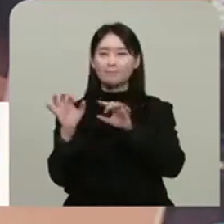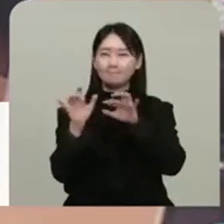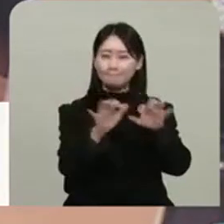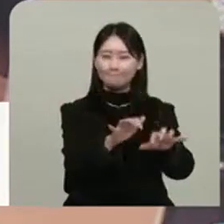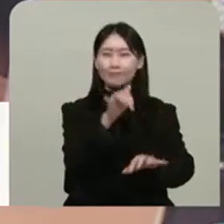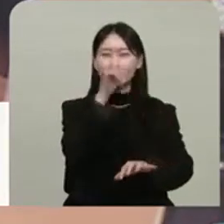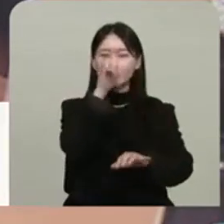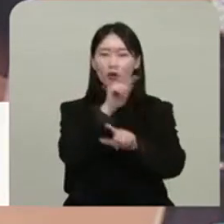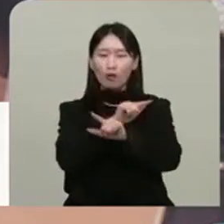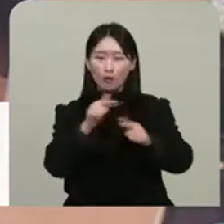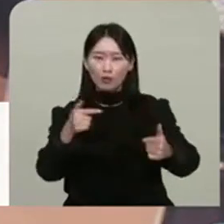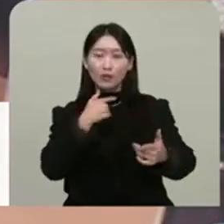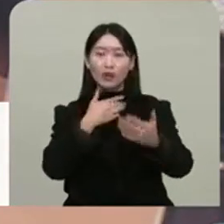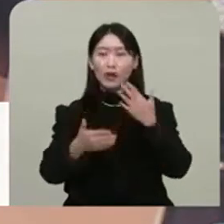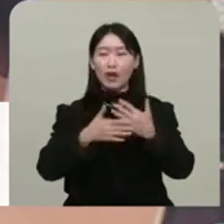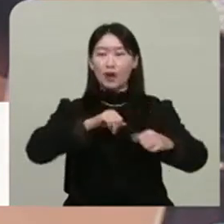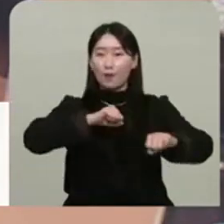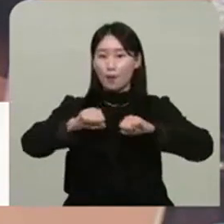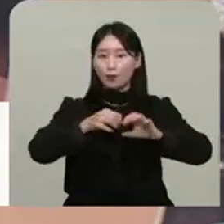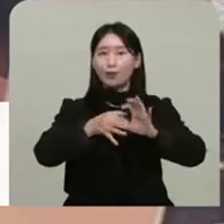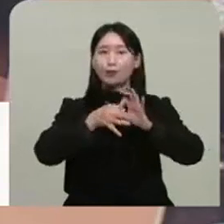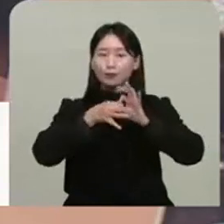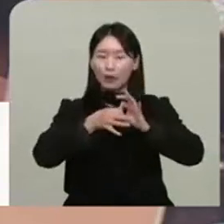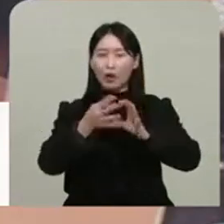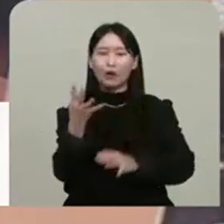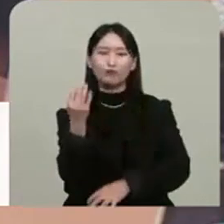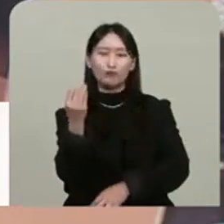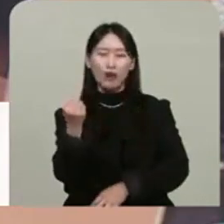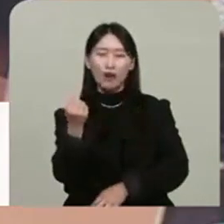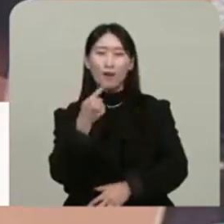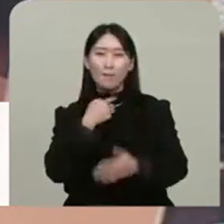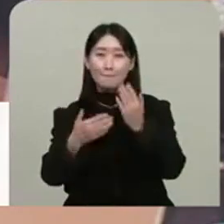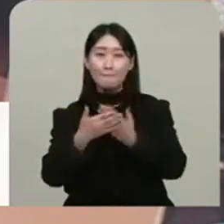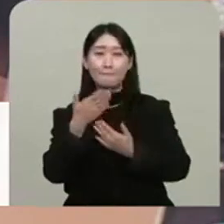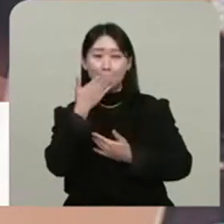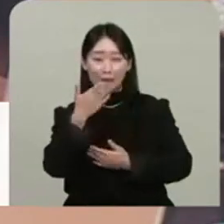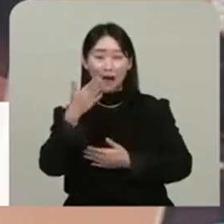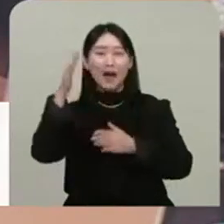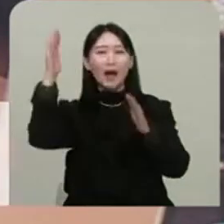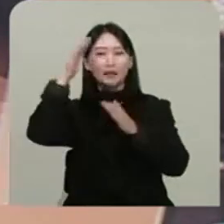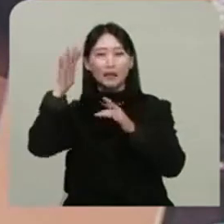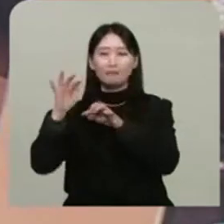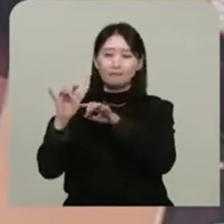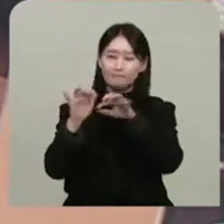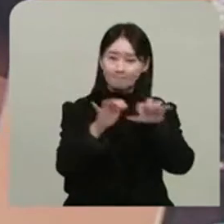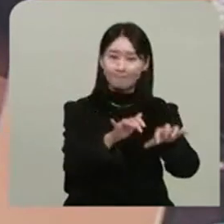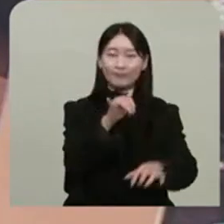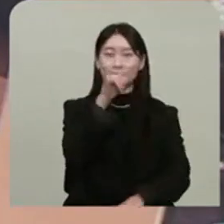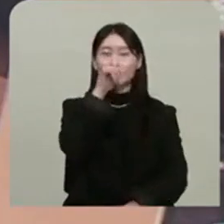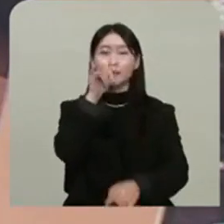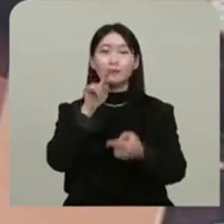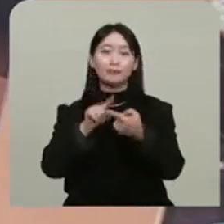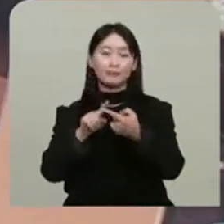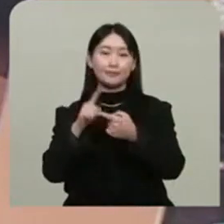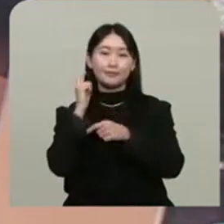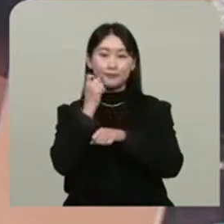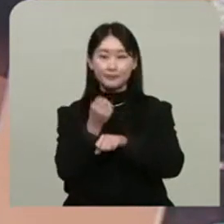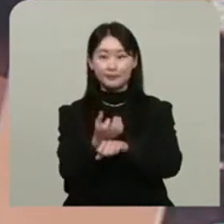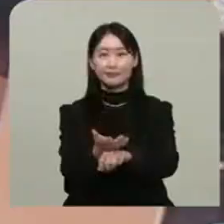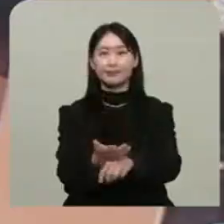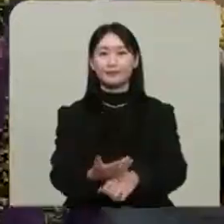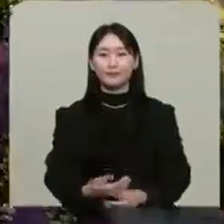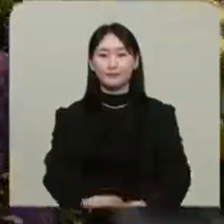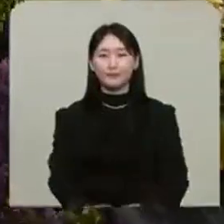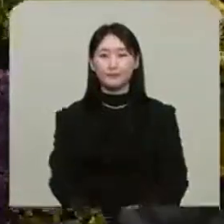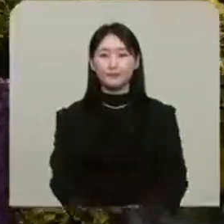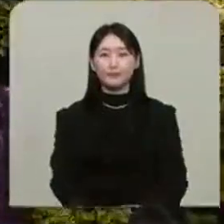체험 활동을 통해 수학원리를 익히는 행사에도 학생들의 발길이 이어졌습니다. 조경무 기자가 전해드립니다.